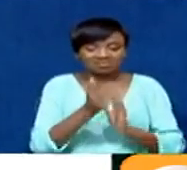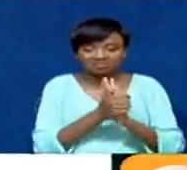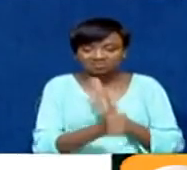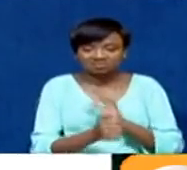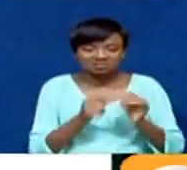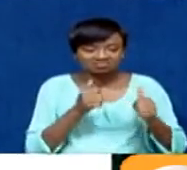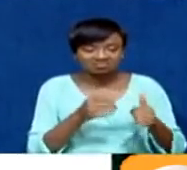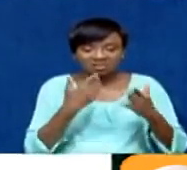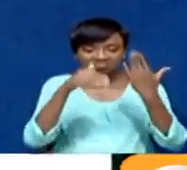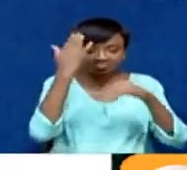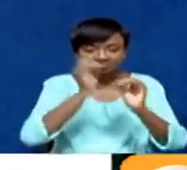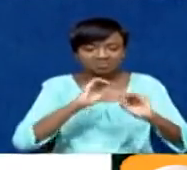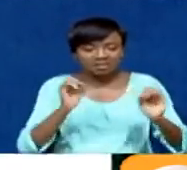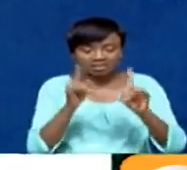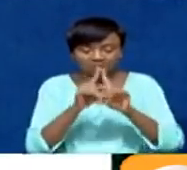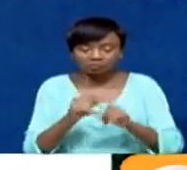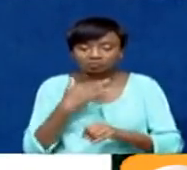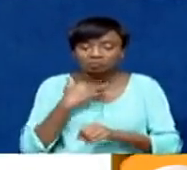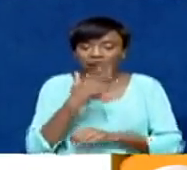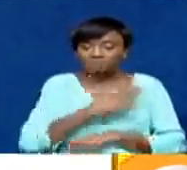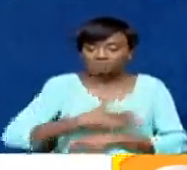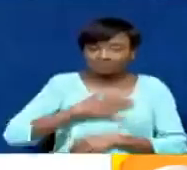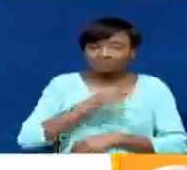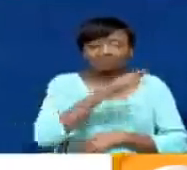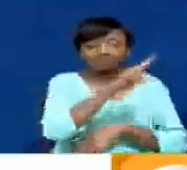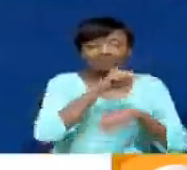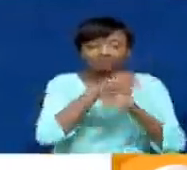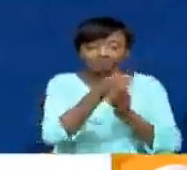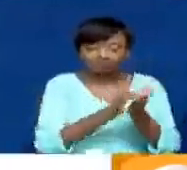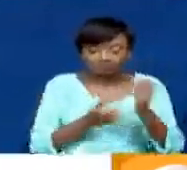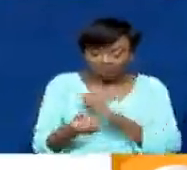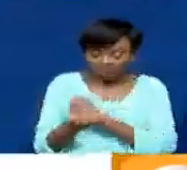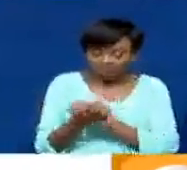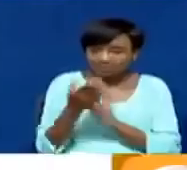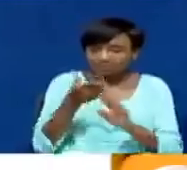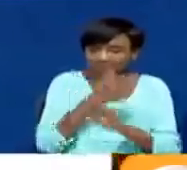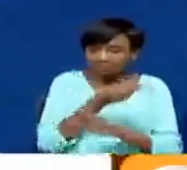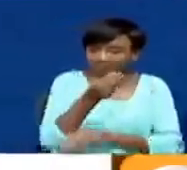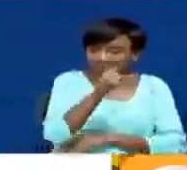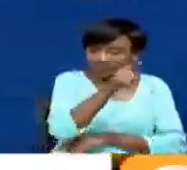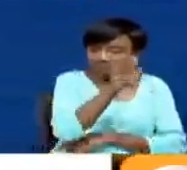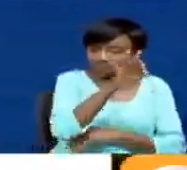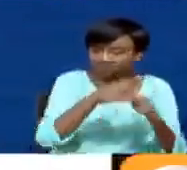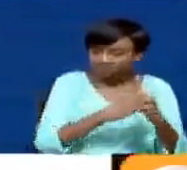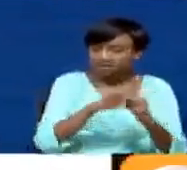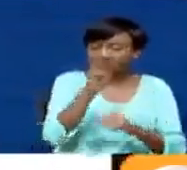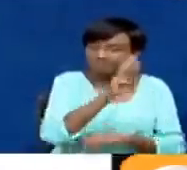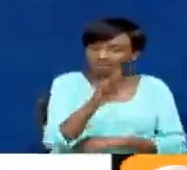Kenya Kwanza wakiitaka wizara ya hazina ya kitaifa kueleza fedha zilizotengewa malipo ya kuzuia